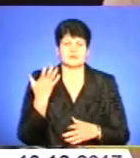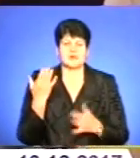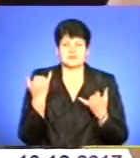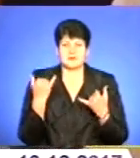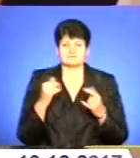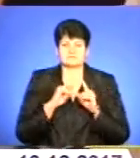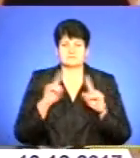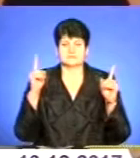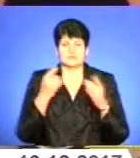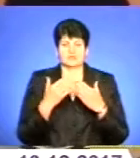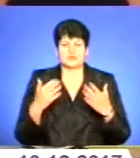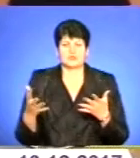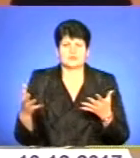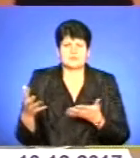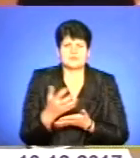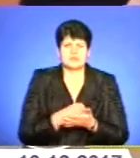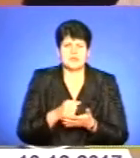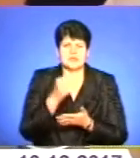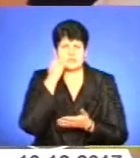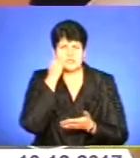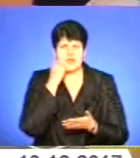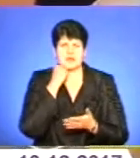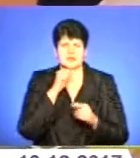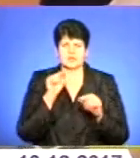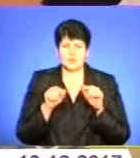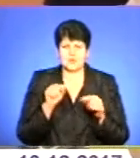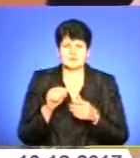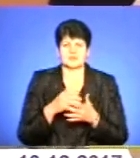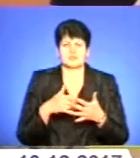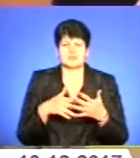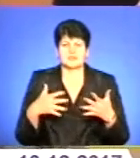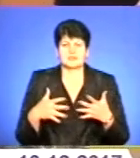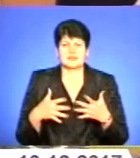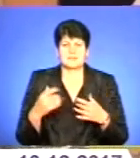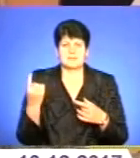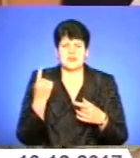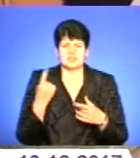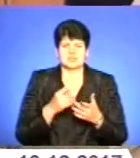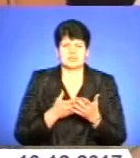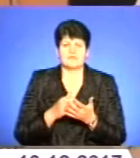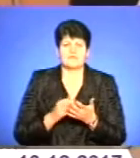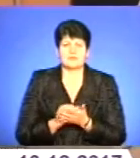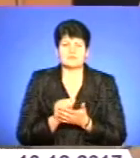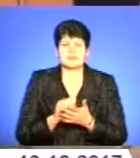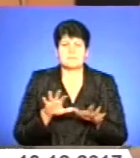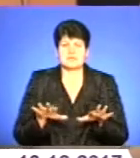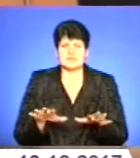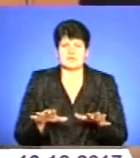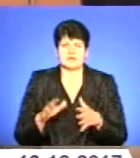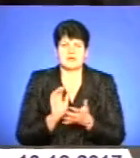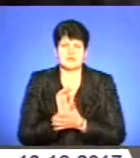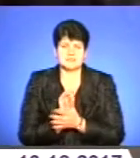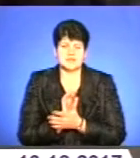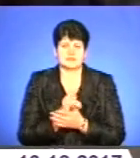музей. Тут зібрані старі друкарські машини, диктофони, фотоапарати, перші випуски місцевих газет та інформація про відомих журналістів